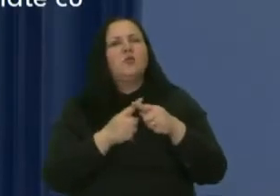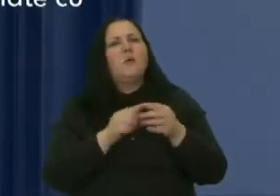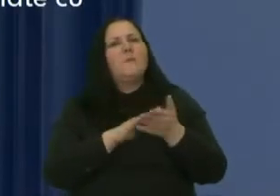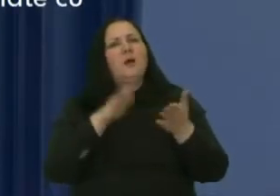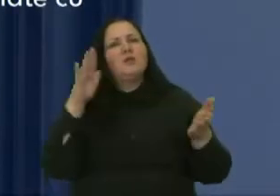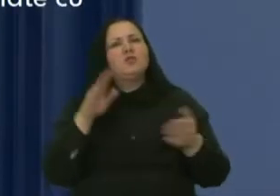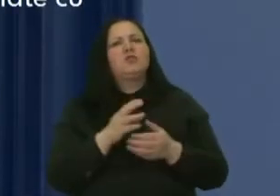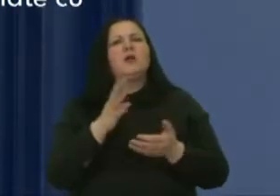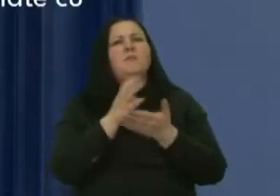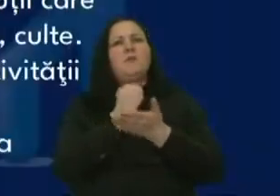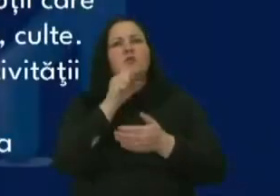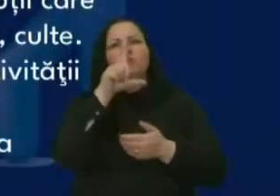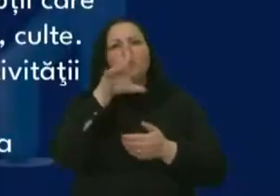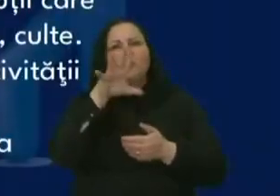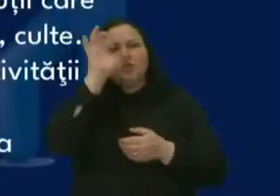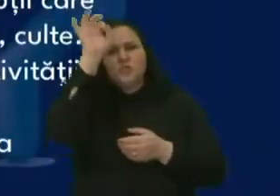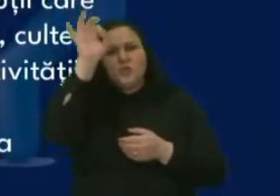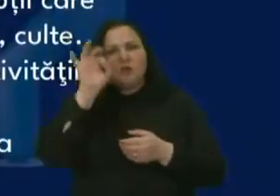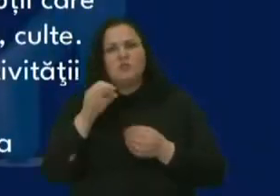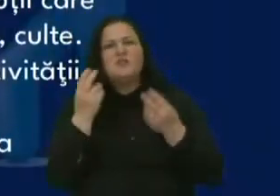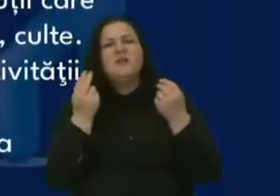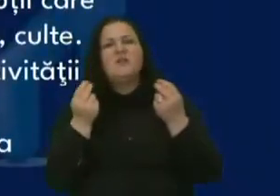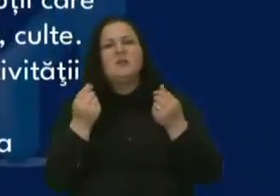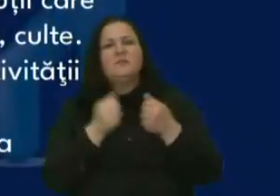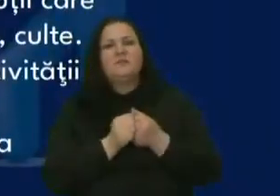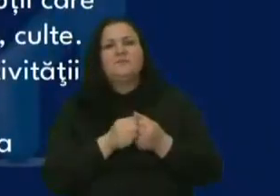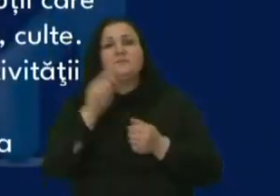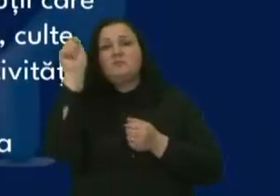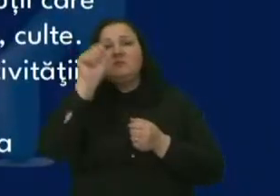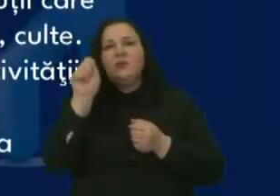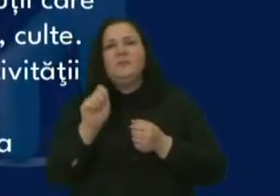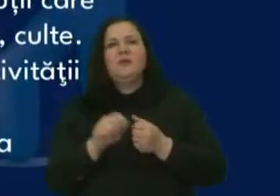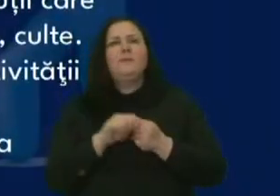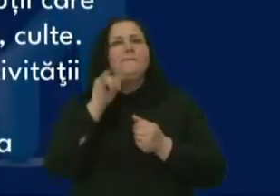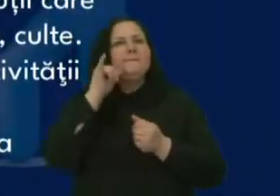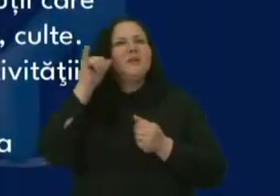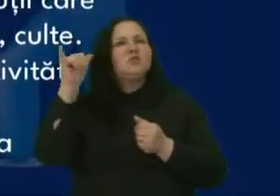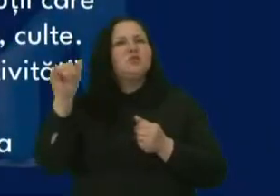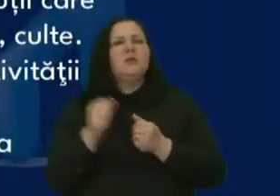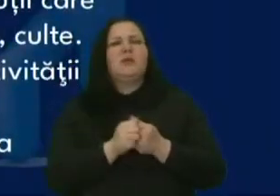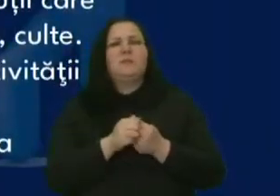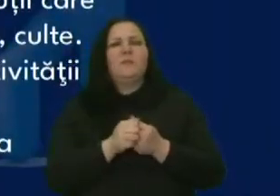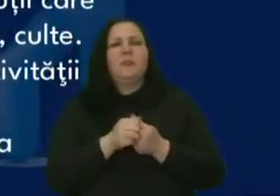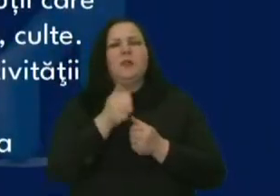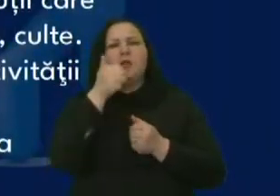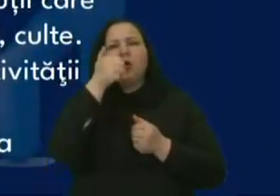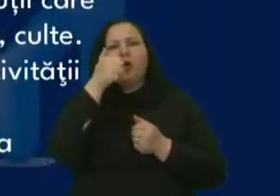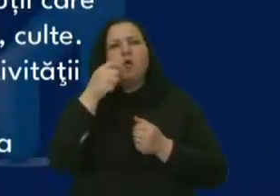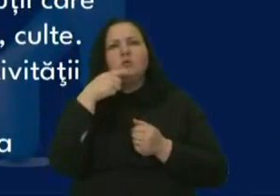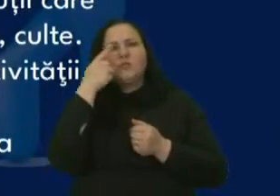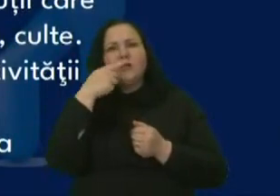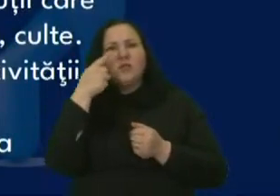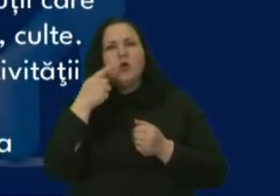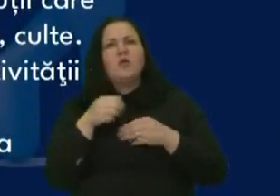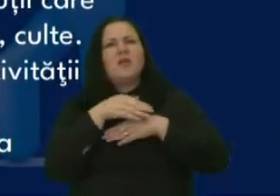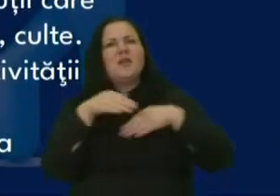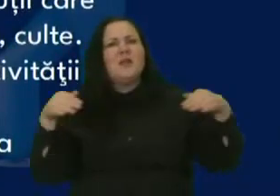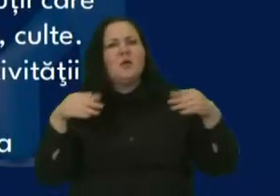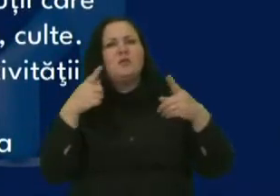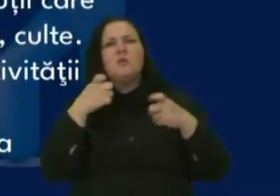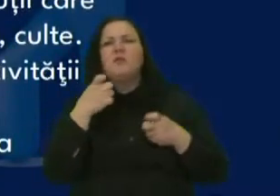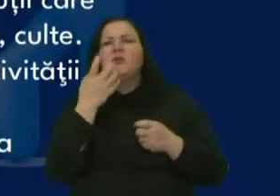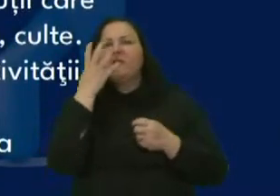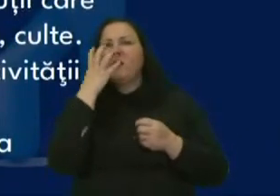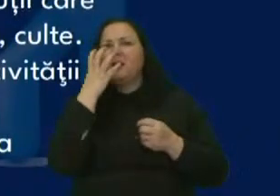cu 25% de finanțare proiectul misiunea 100 de orașe neut din punct de vedere climatic